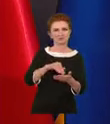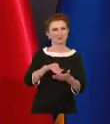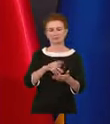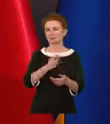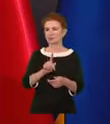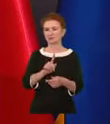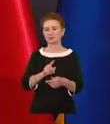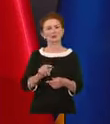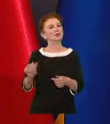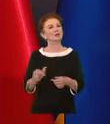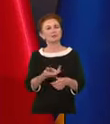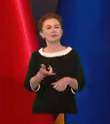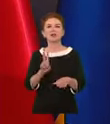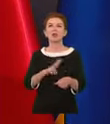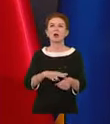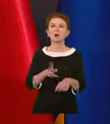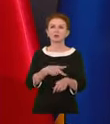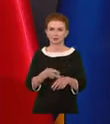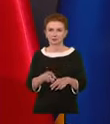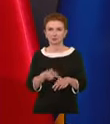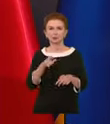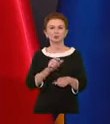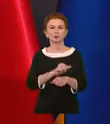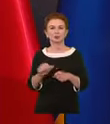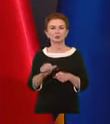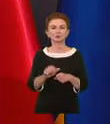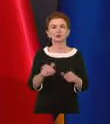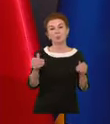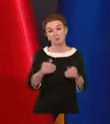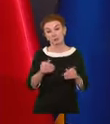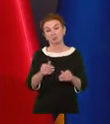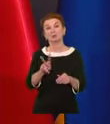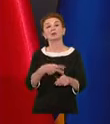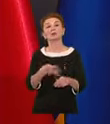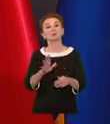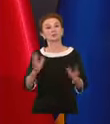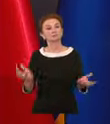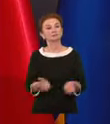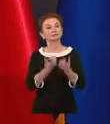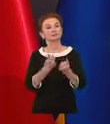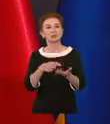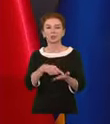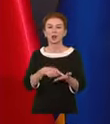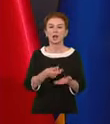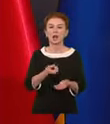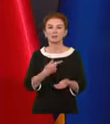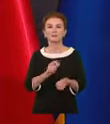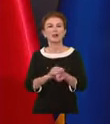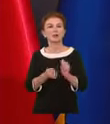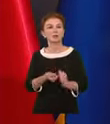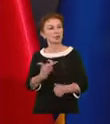która jest pewna, to jest pojawienie się szczepionki i leków. Kiedy ona nastąpi, trudno